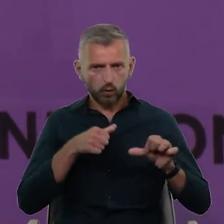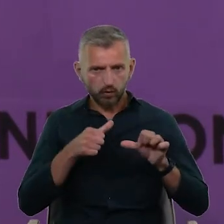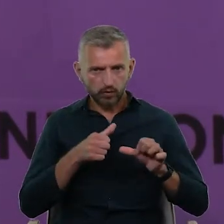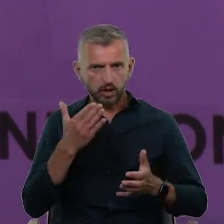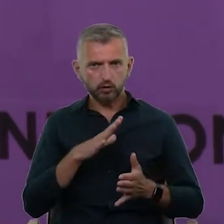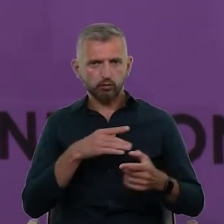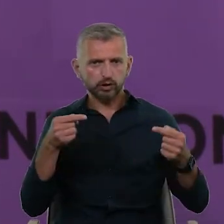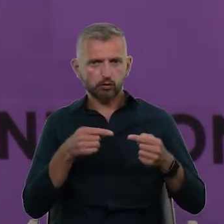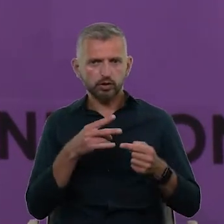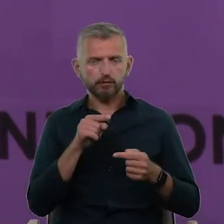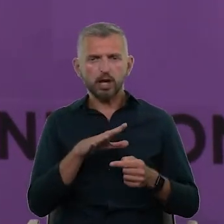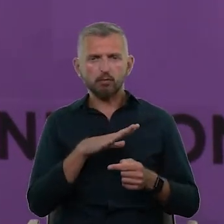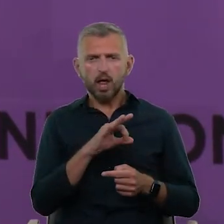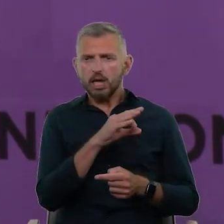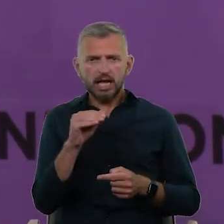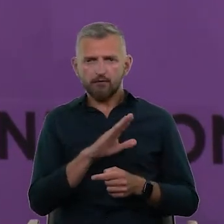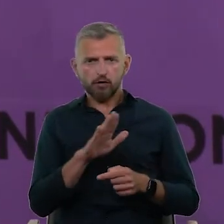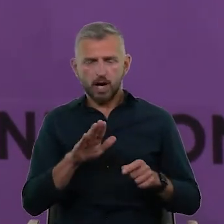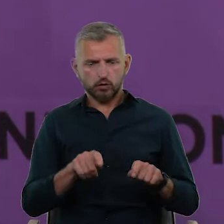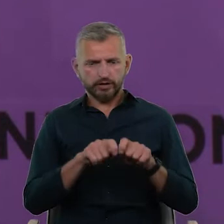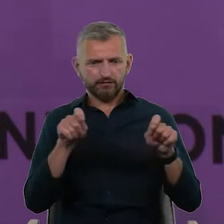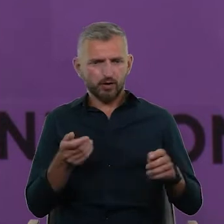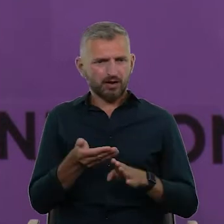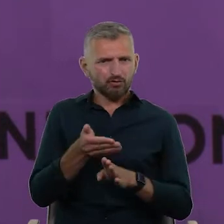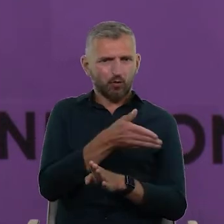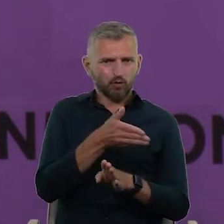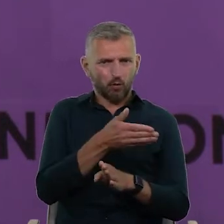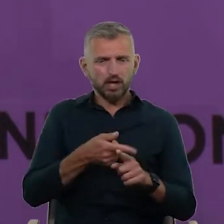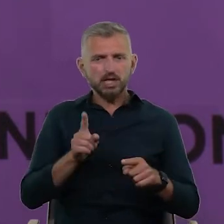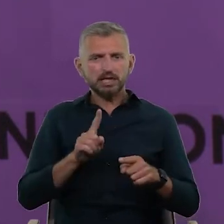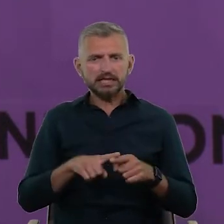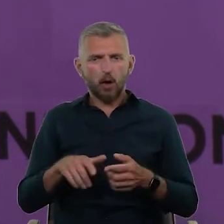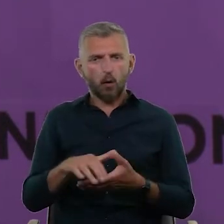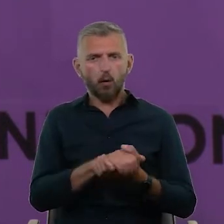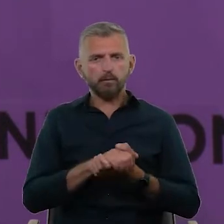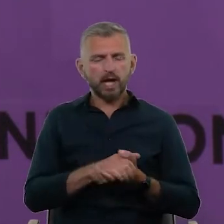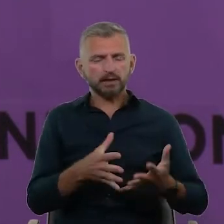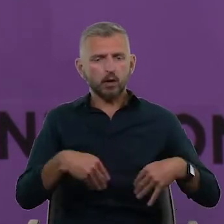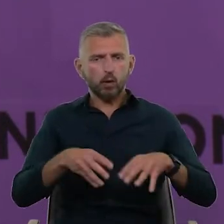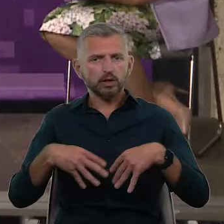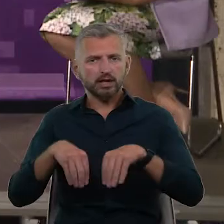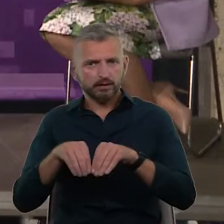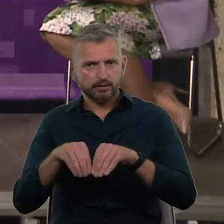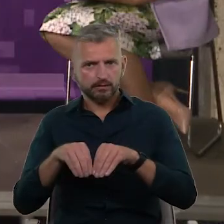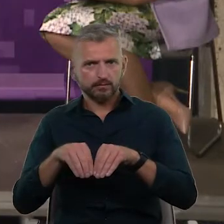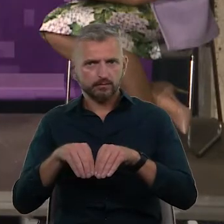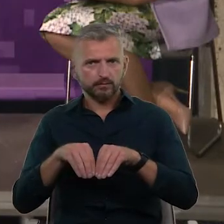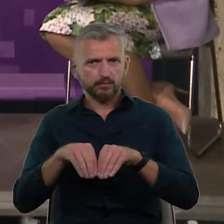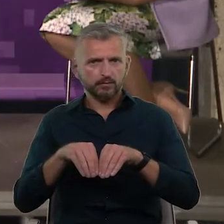бути точніше. Вона була неформально створена до того, тому що це саме об'єднання родин